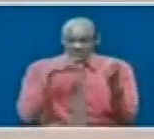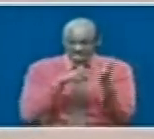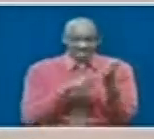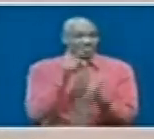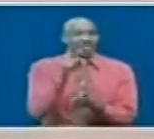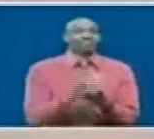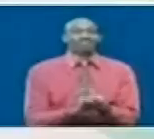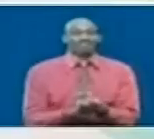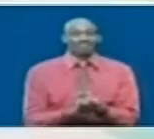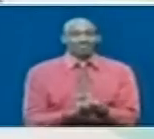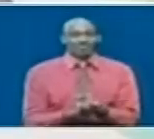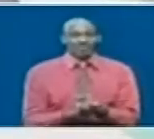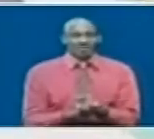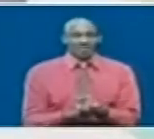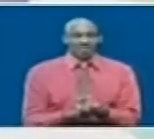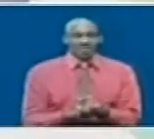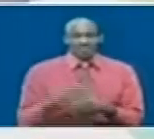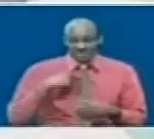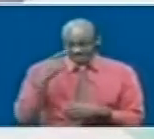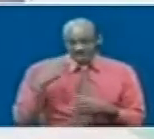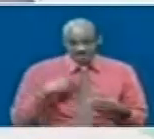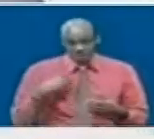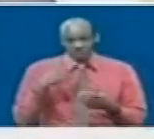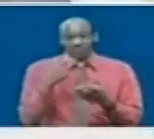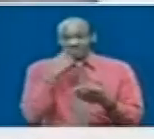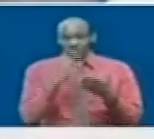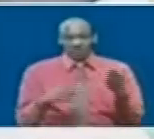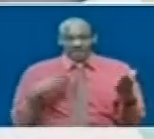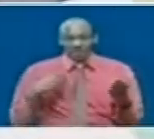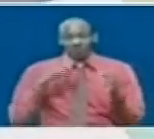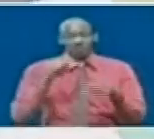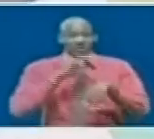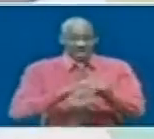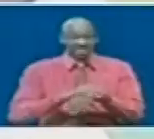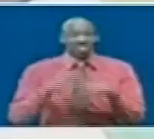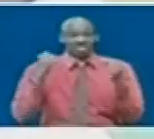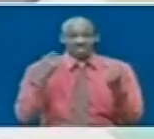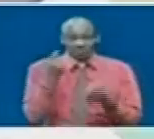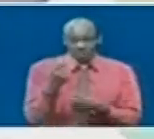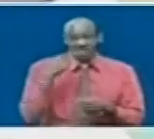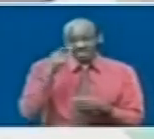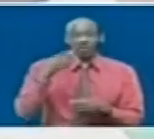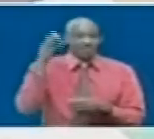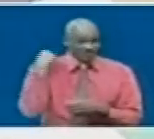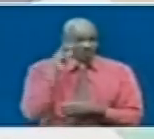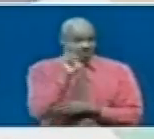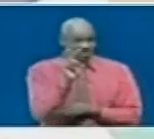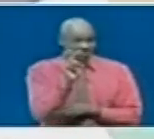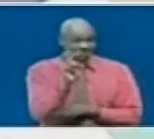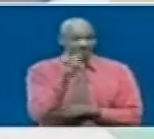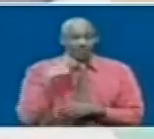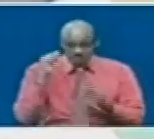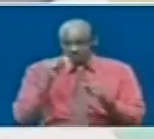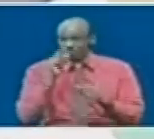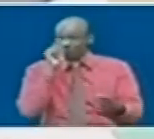huo. Ibidi turudie mambo ya loading kidogo ili wachezaji waweze kupata ile nguvu, na hiyo ndio kitu ambacho tumekuwa tukiangazia na